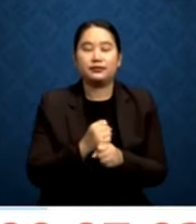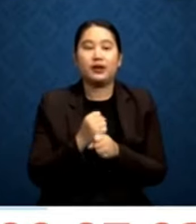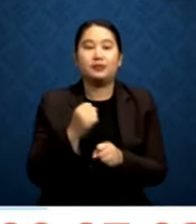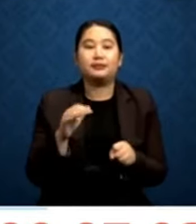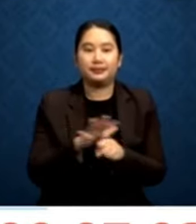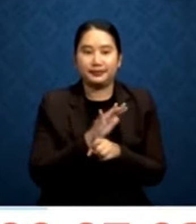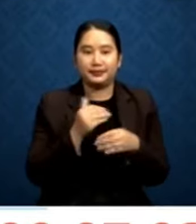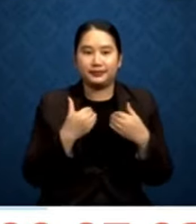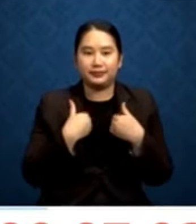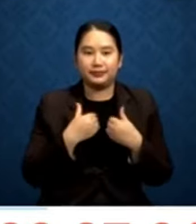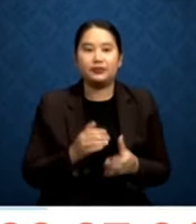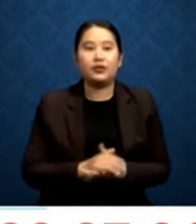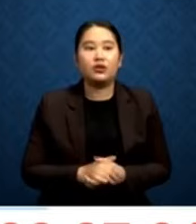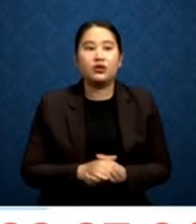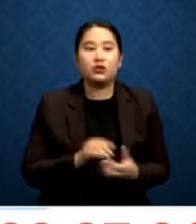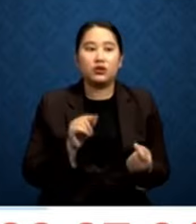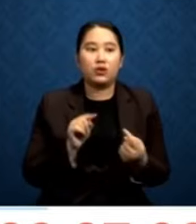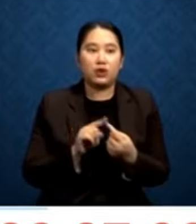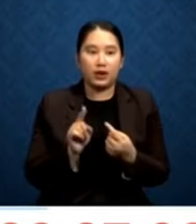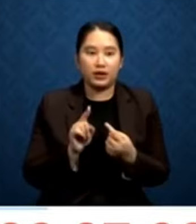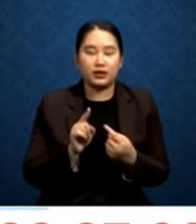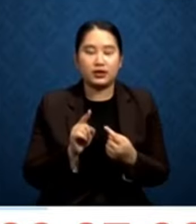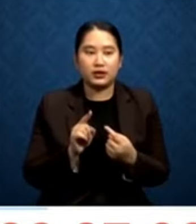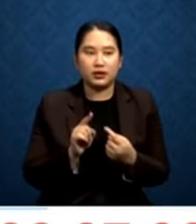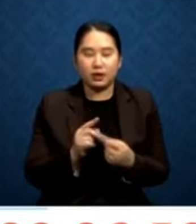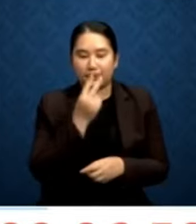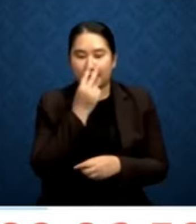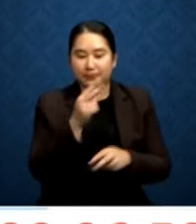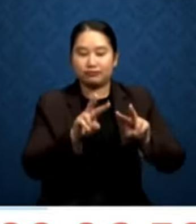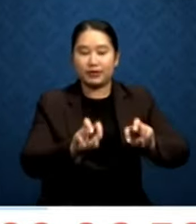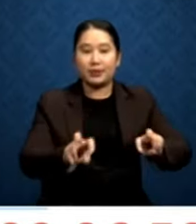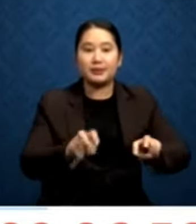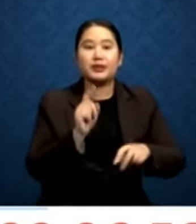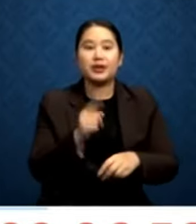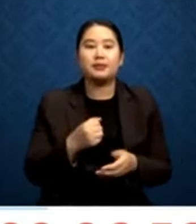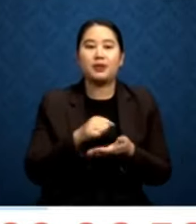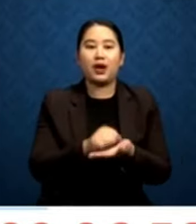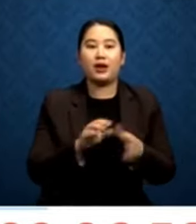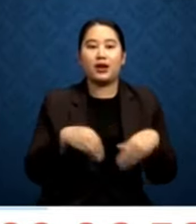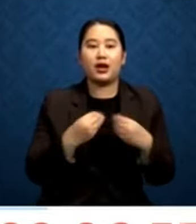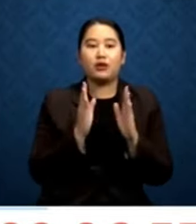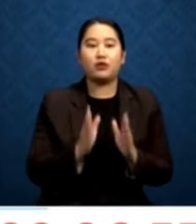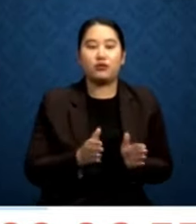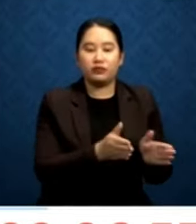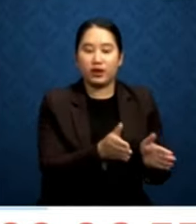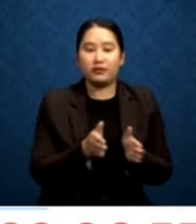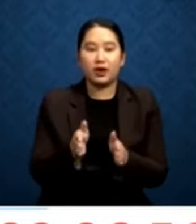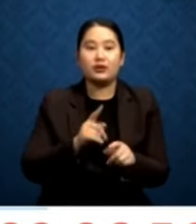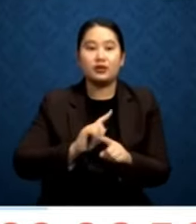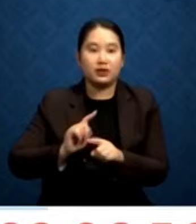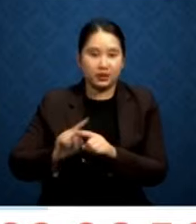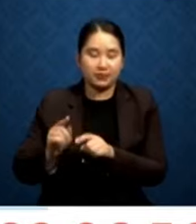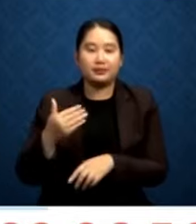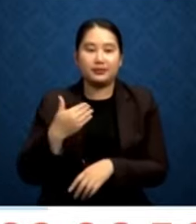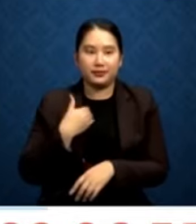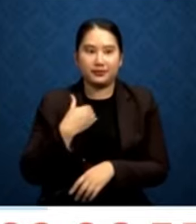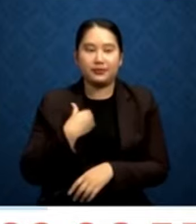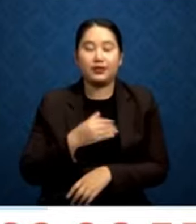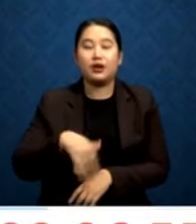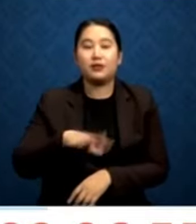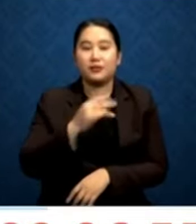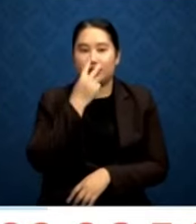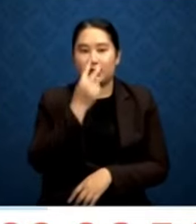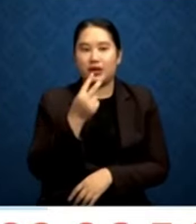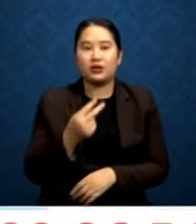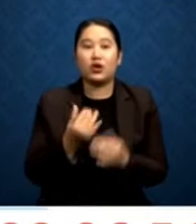imatpeople will thou Brexitริงจะเพิ่มโยคามที่ทำให้กับทุกฝ่ายจะเหนไดว่า